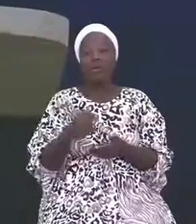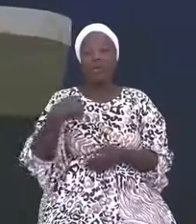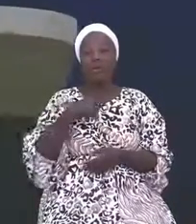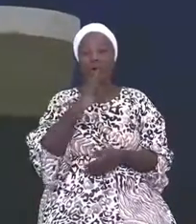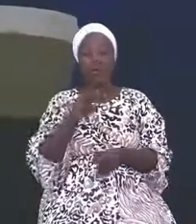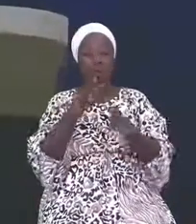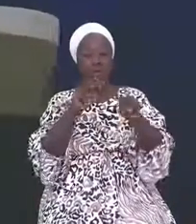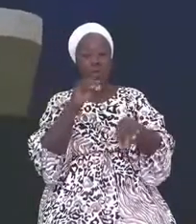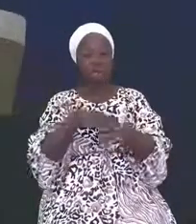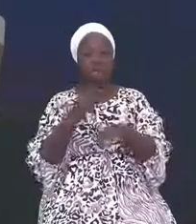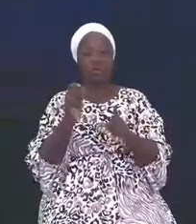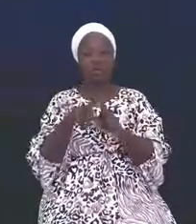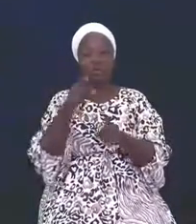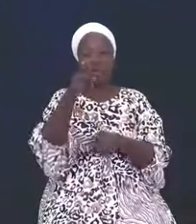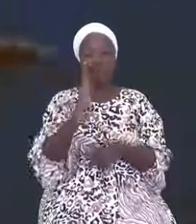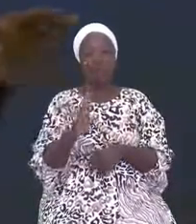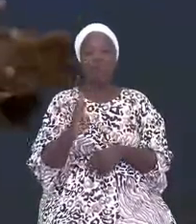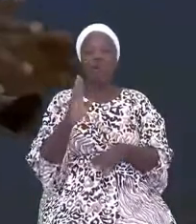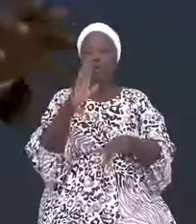nous considérons la parole de Dieu,